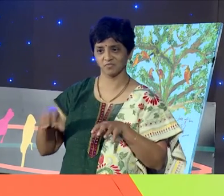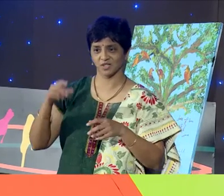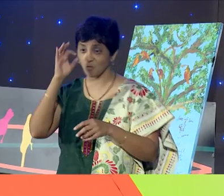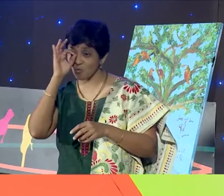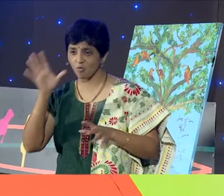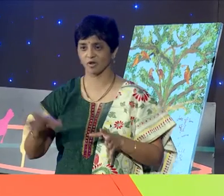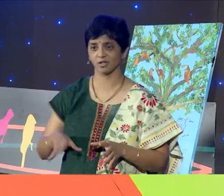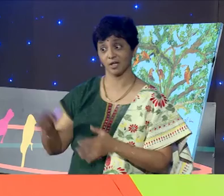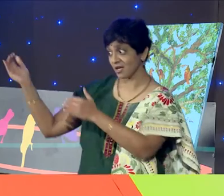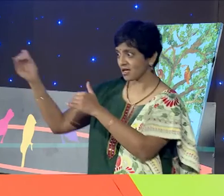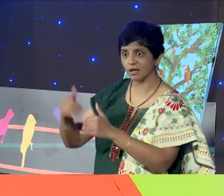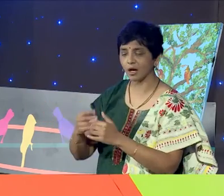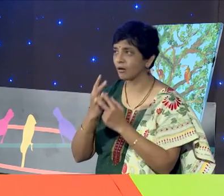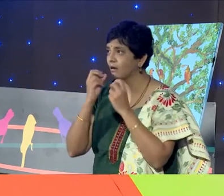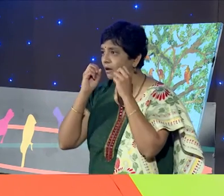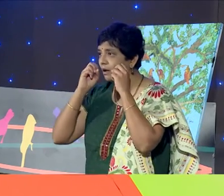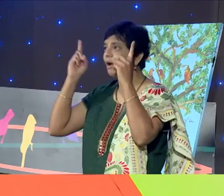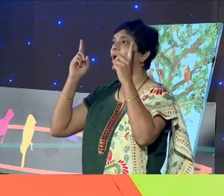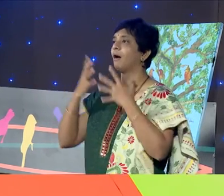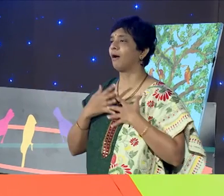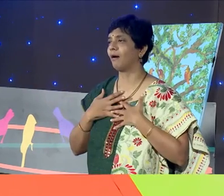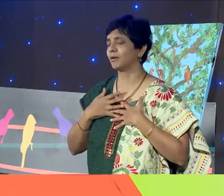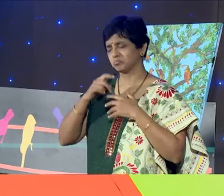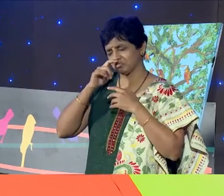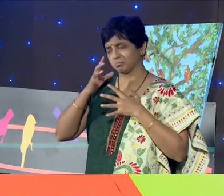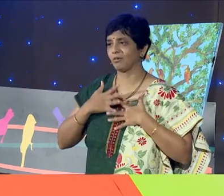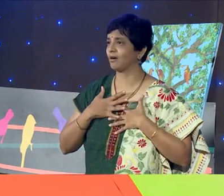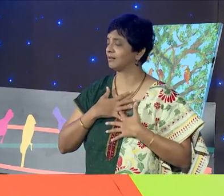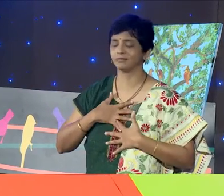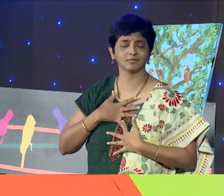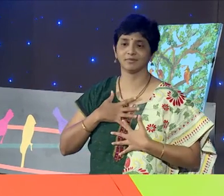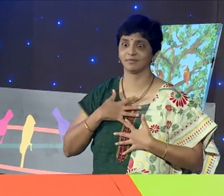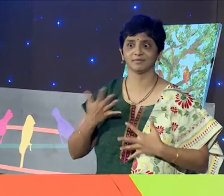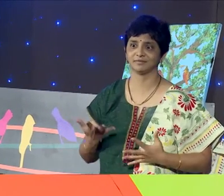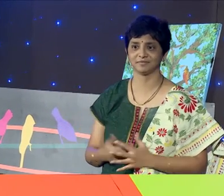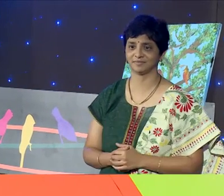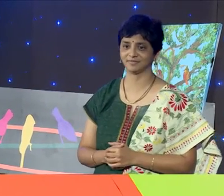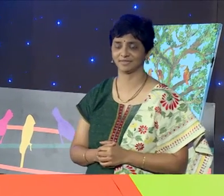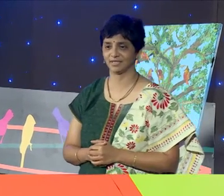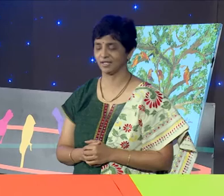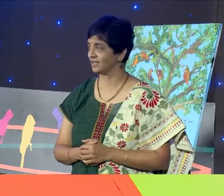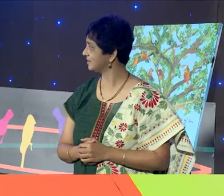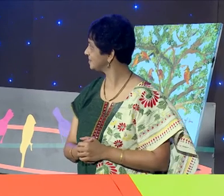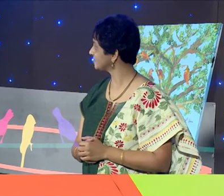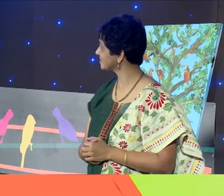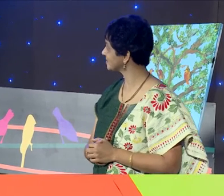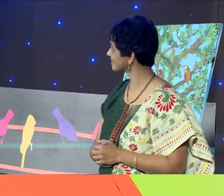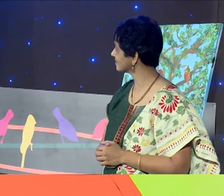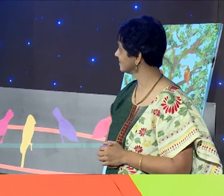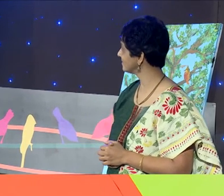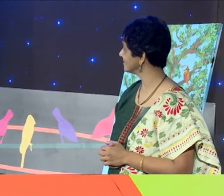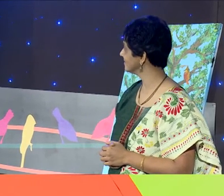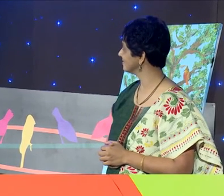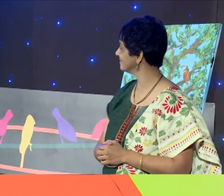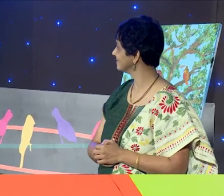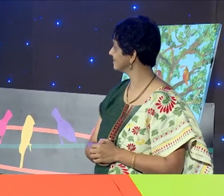इस IIS के मंच तक का जो सफर है, फिरोजी इंग्लिश अल्फाबेट्स के 2 नेबर मुझे इसके